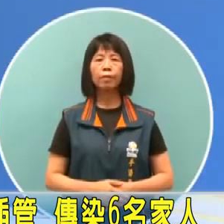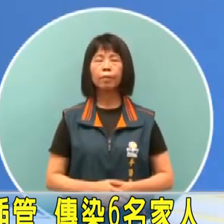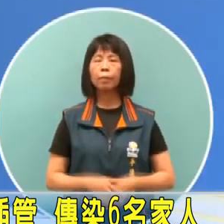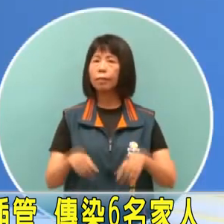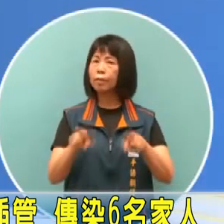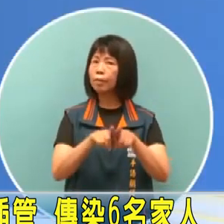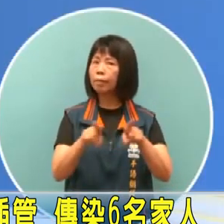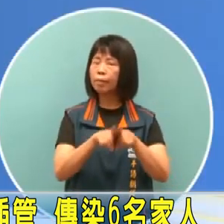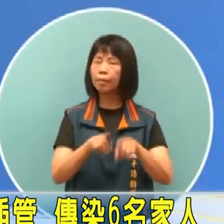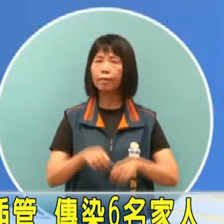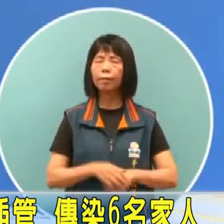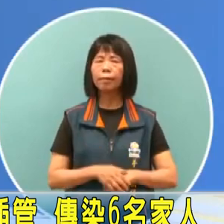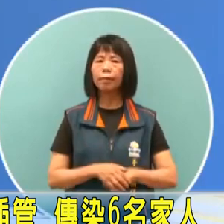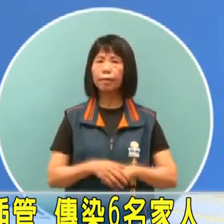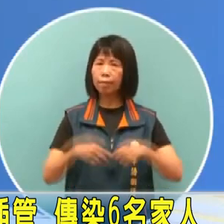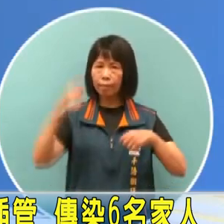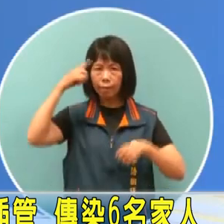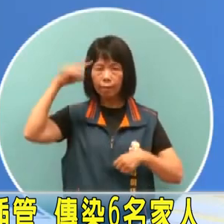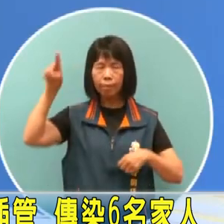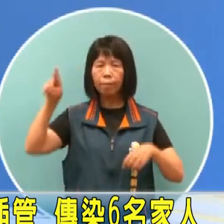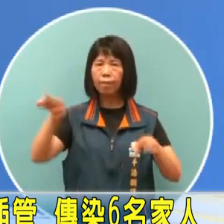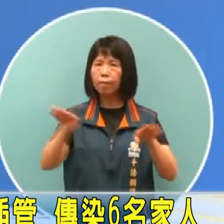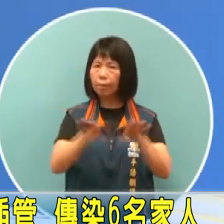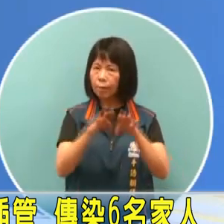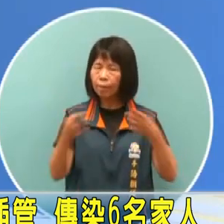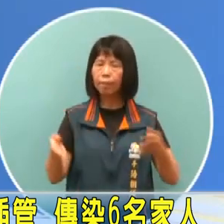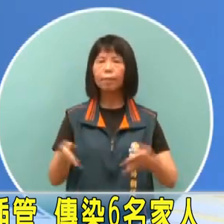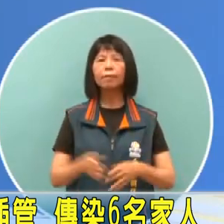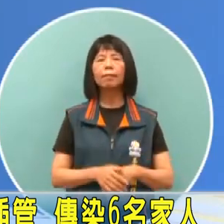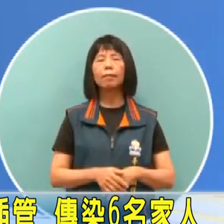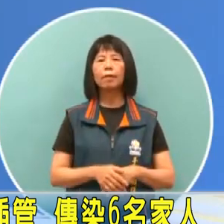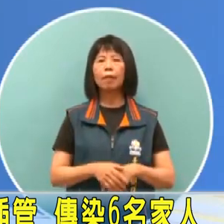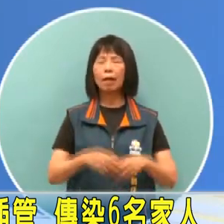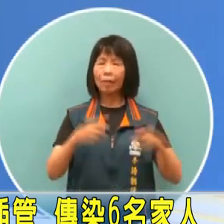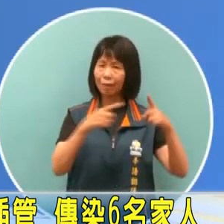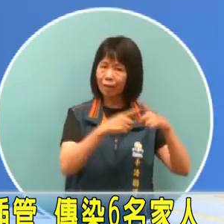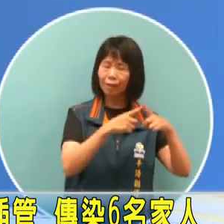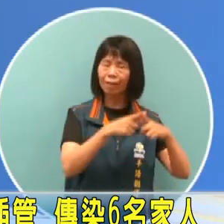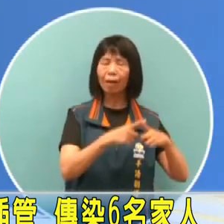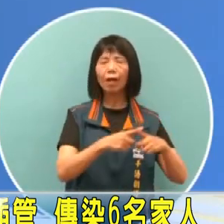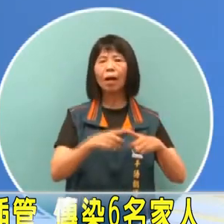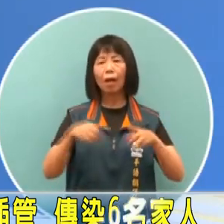防疫旅馆255房，使用38房，函送裁剪累计